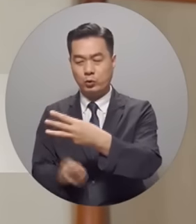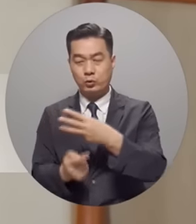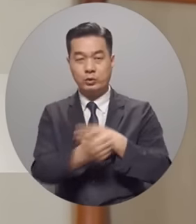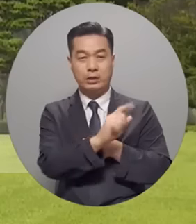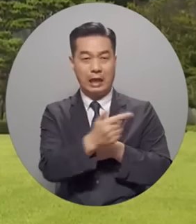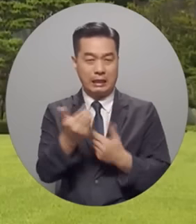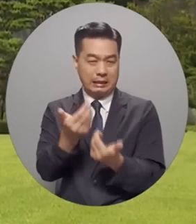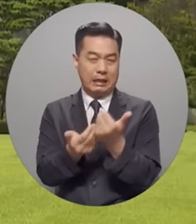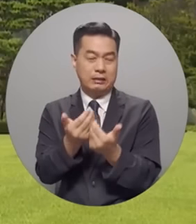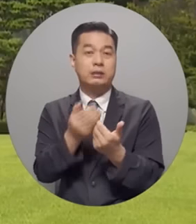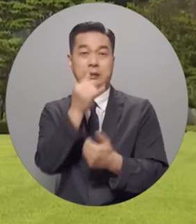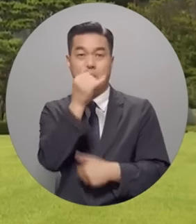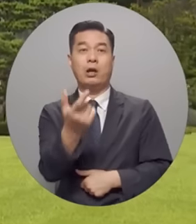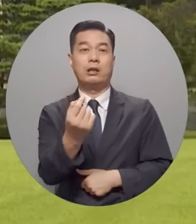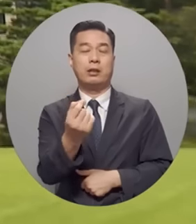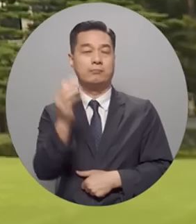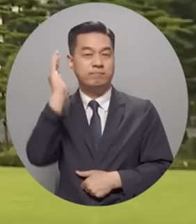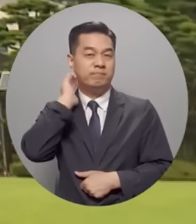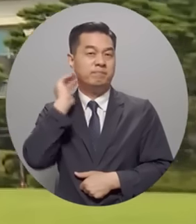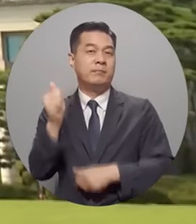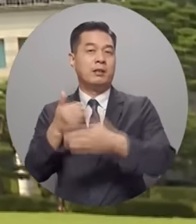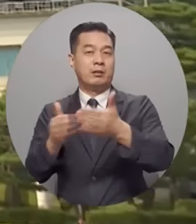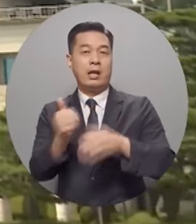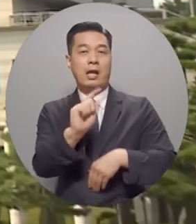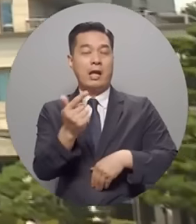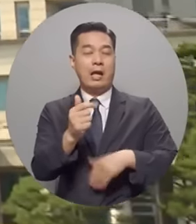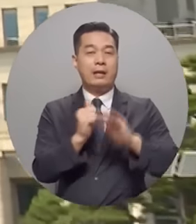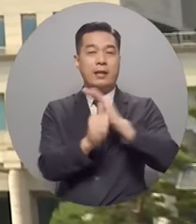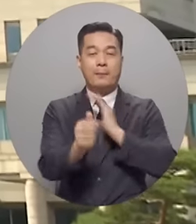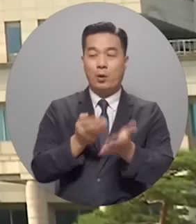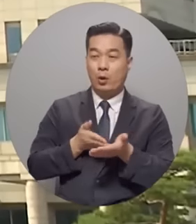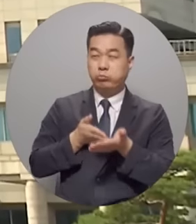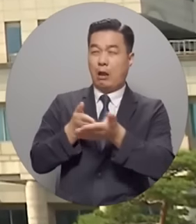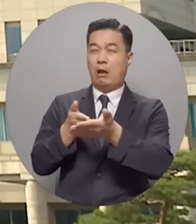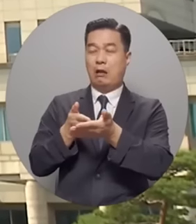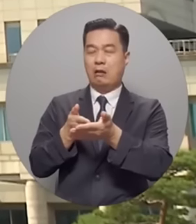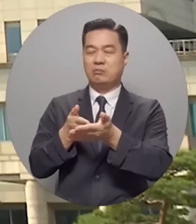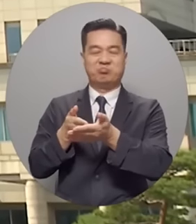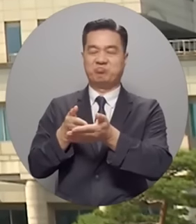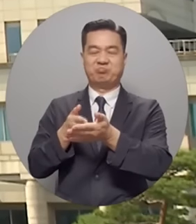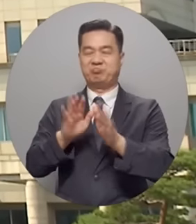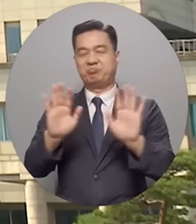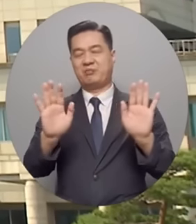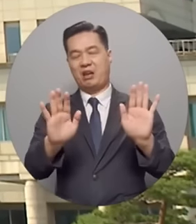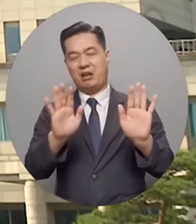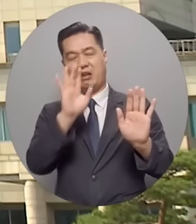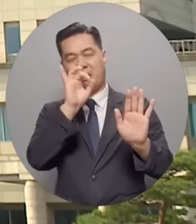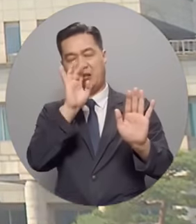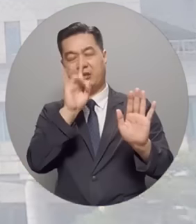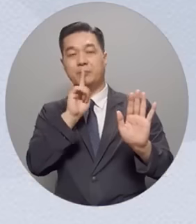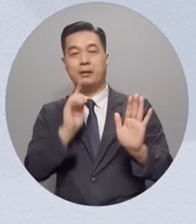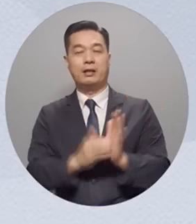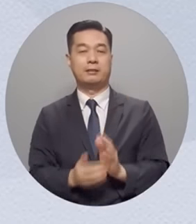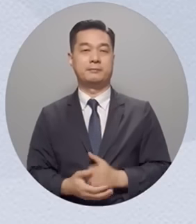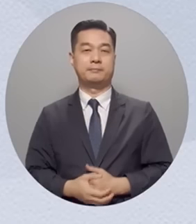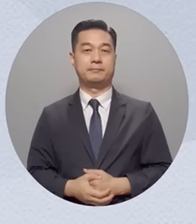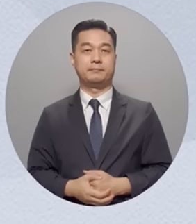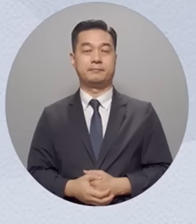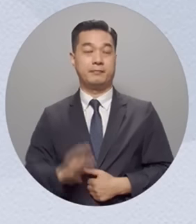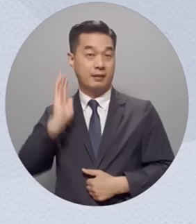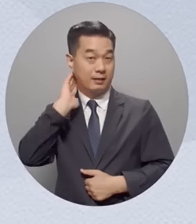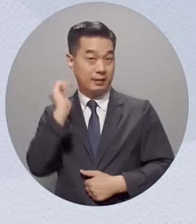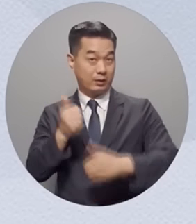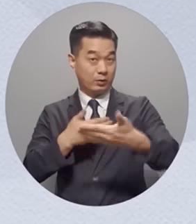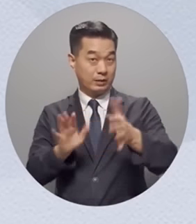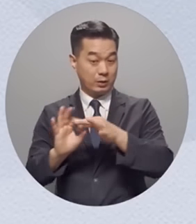모양새입니다. 대통령실은 한 대표의 중재안은 받아들일 수 없는 방안이라고 거듭 강조했습니다. 대통령실